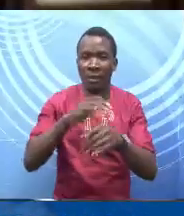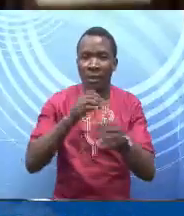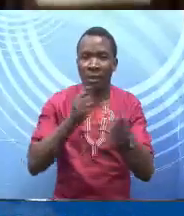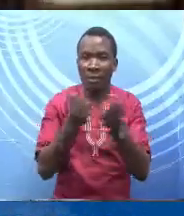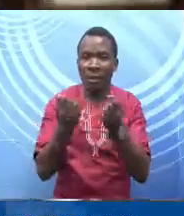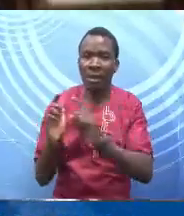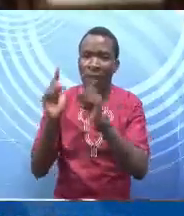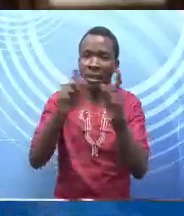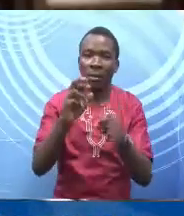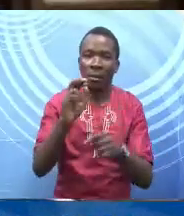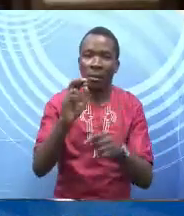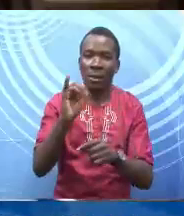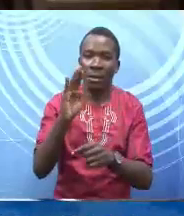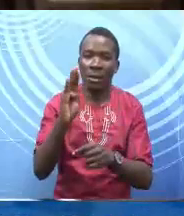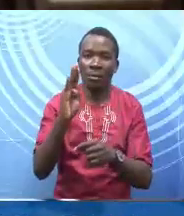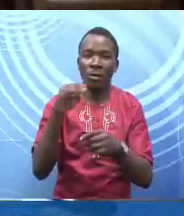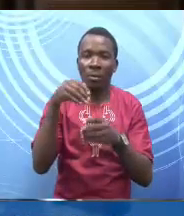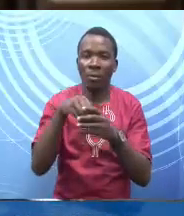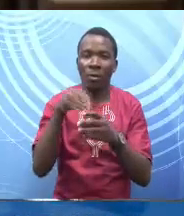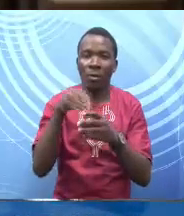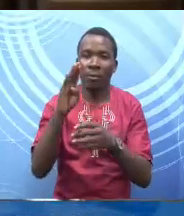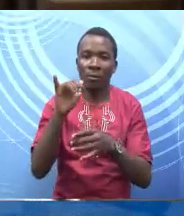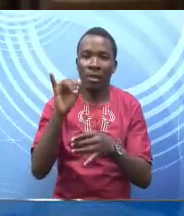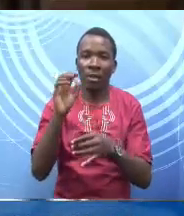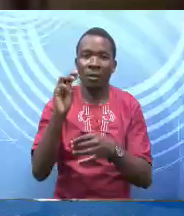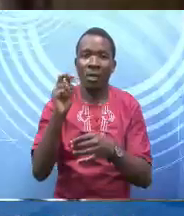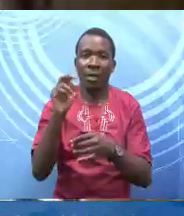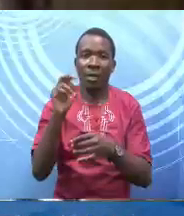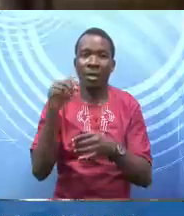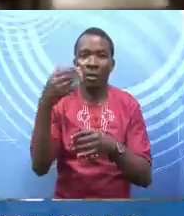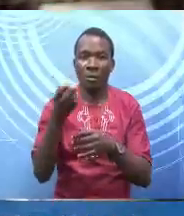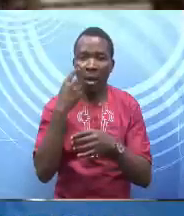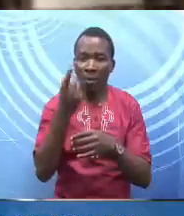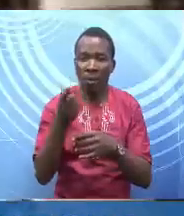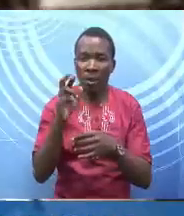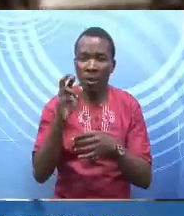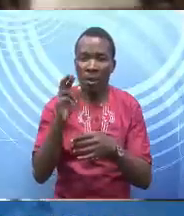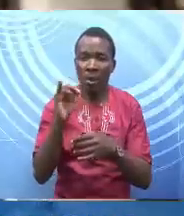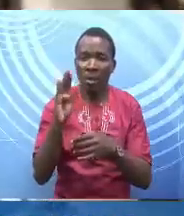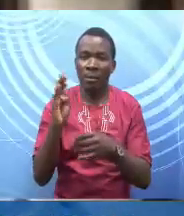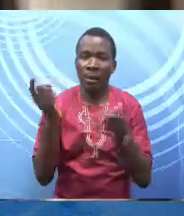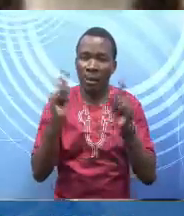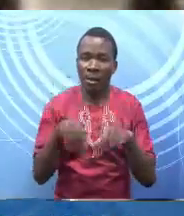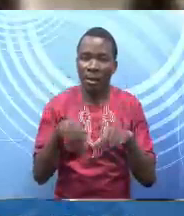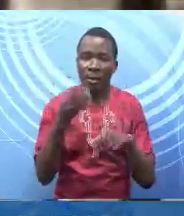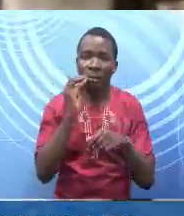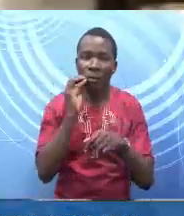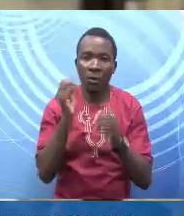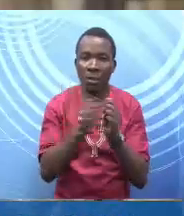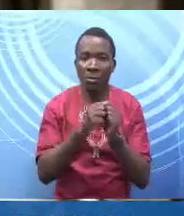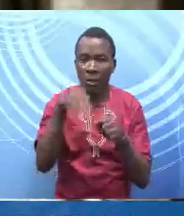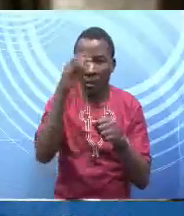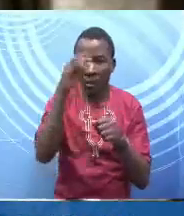RIB kiri mu Byimana. Nagiye kubona mbona iyo RIB ihita iza insanga mu rugo n'abapolisi